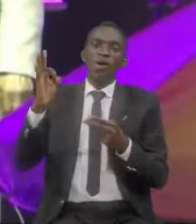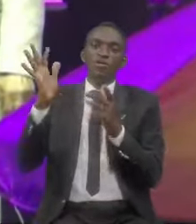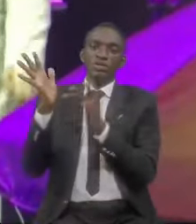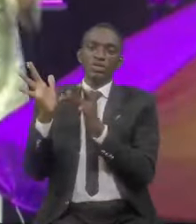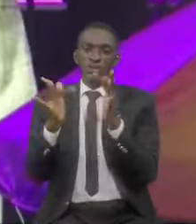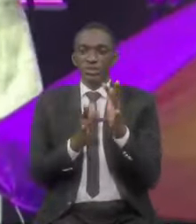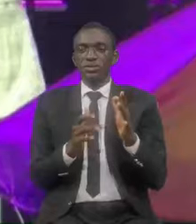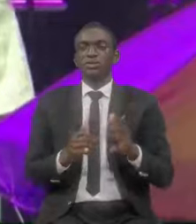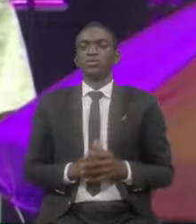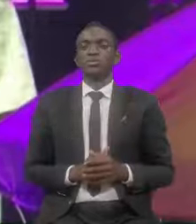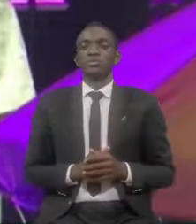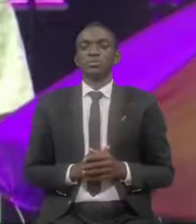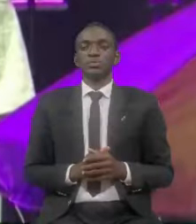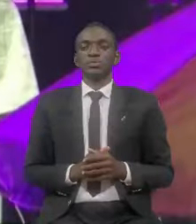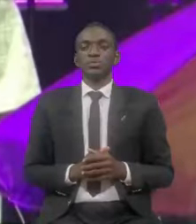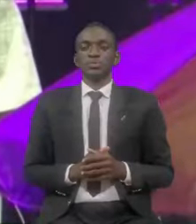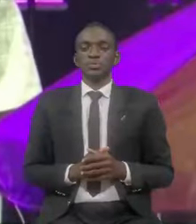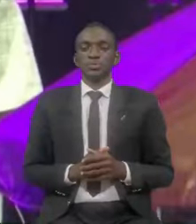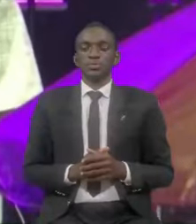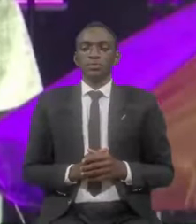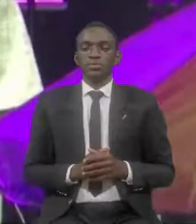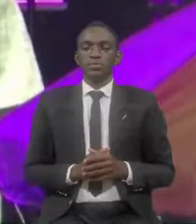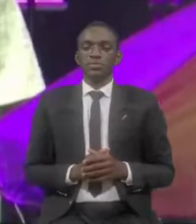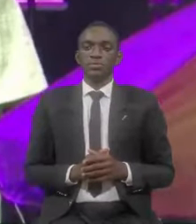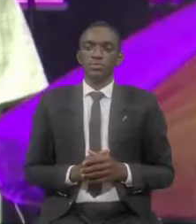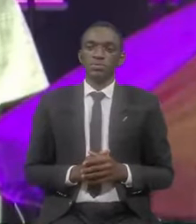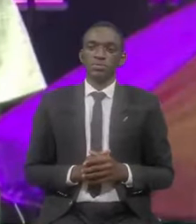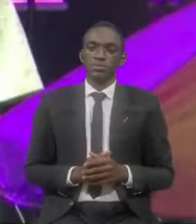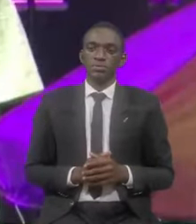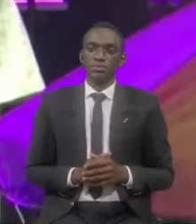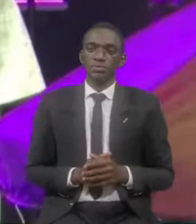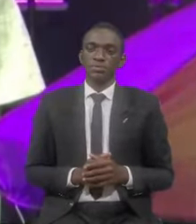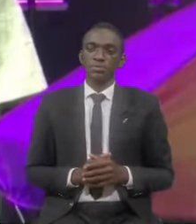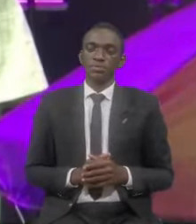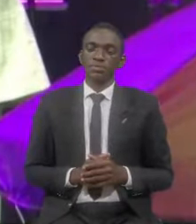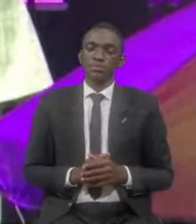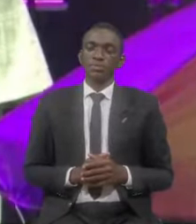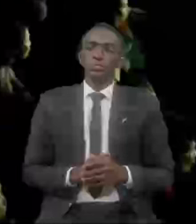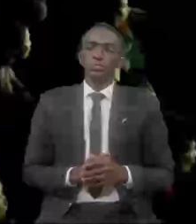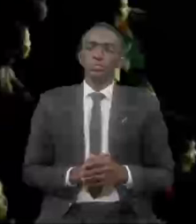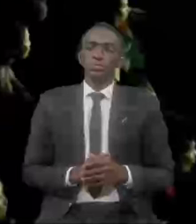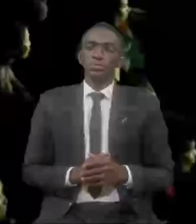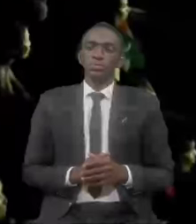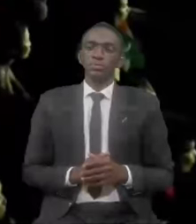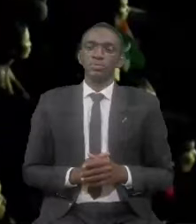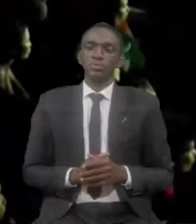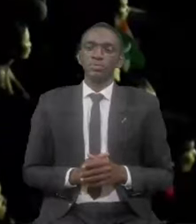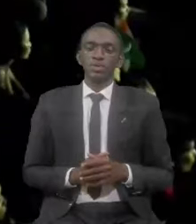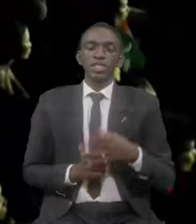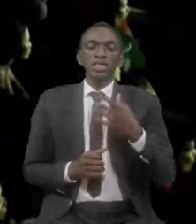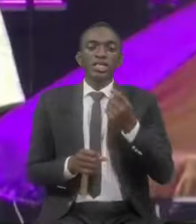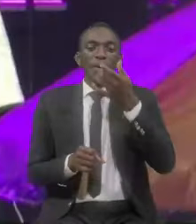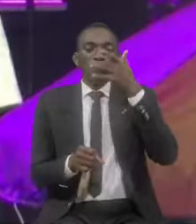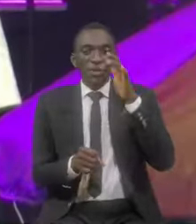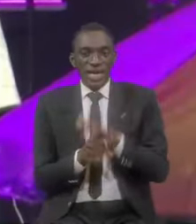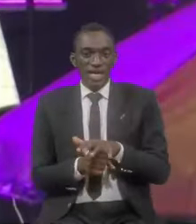La restauration plaidée par le nom sacrificateur de